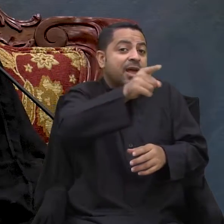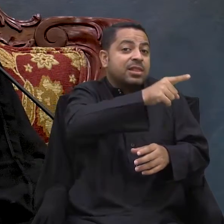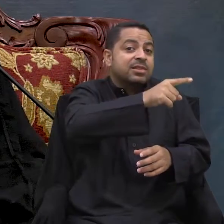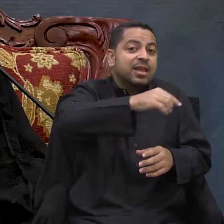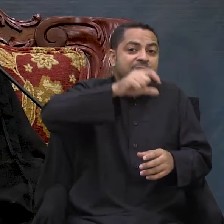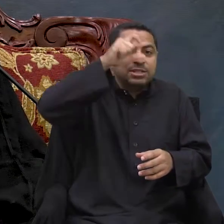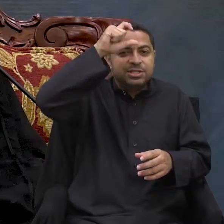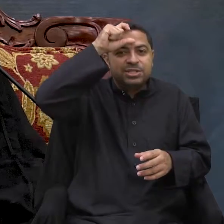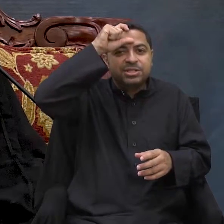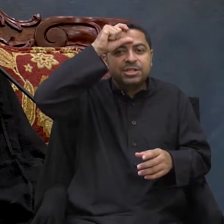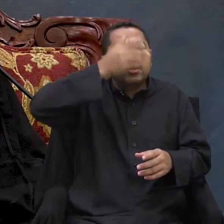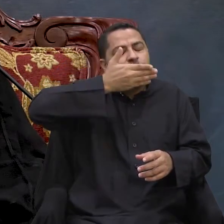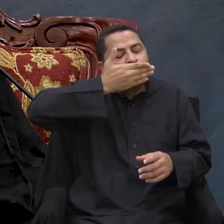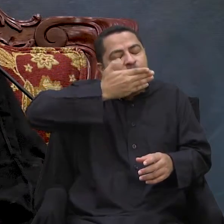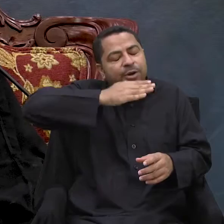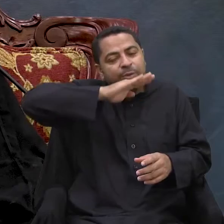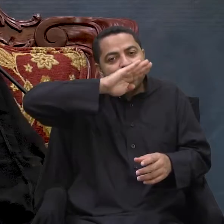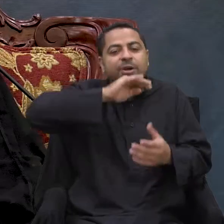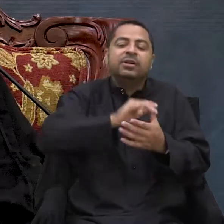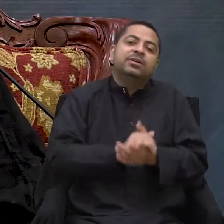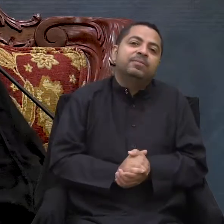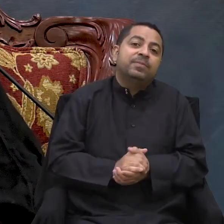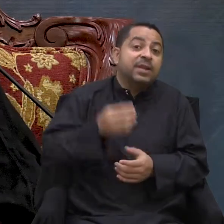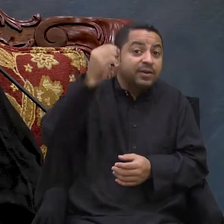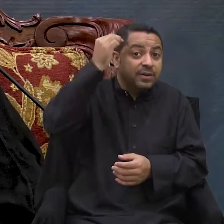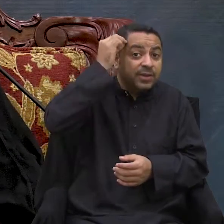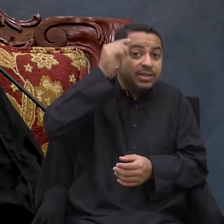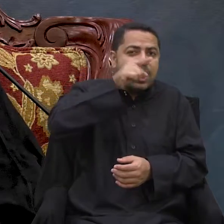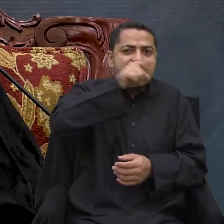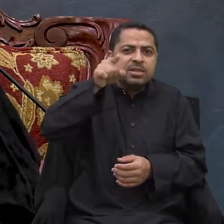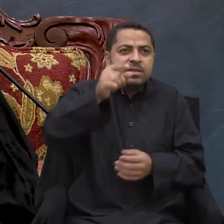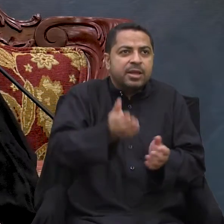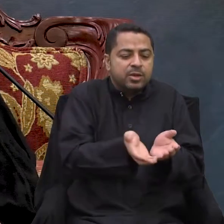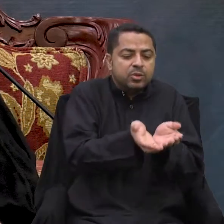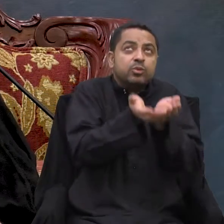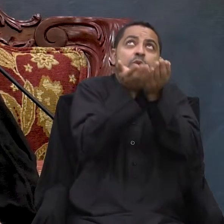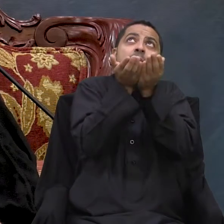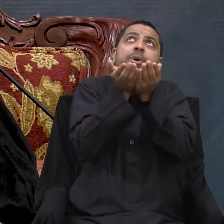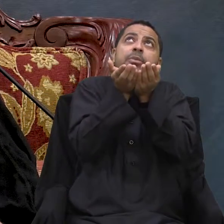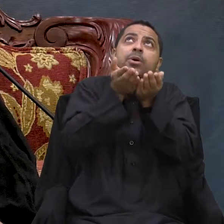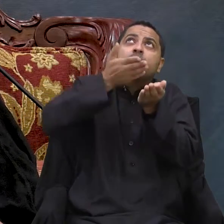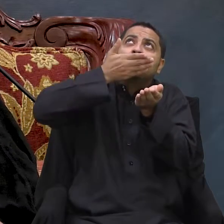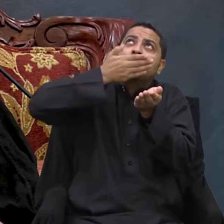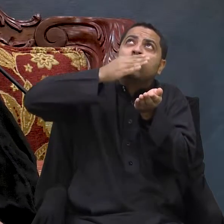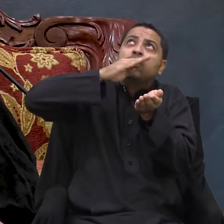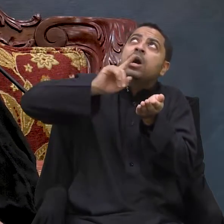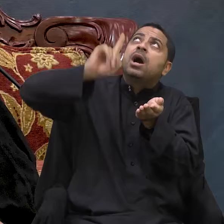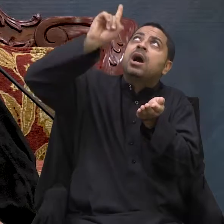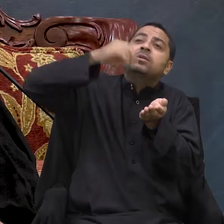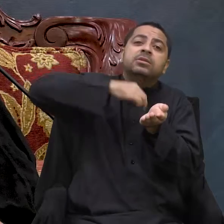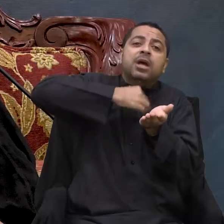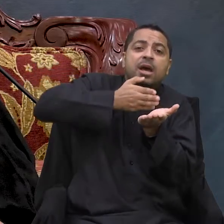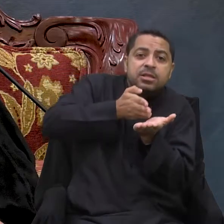كما أنت تقول في أول باب من زيارة الحسين: الحمد لله الذي